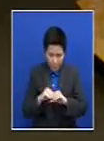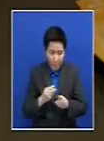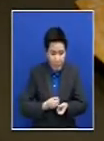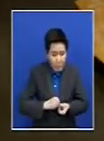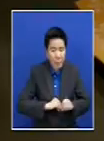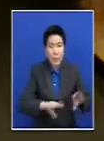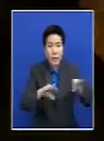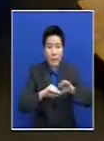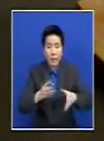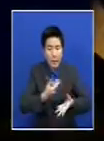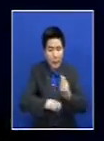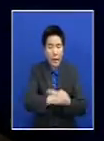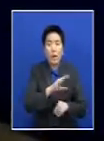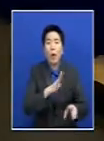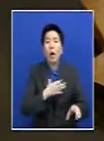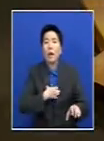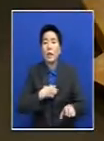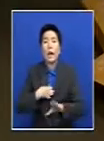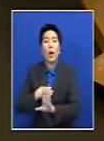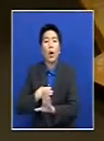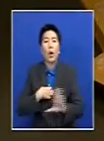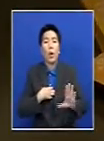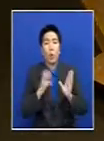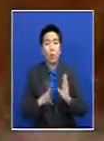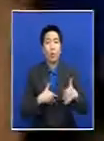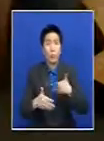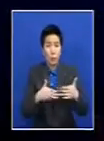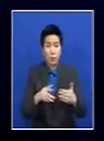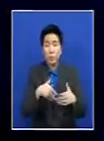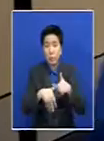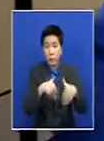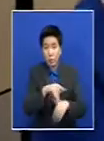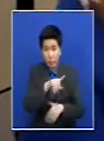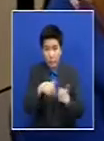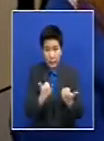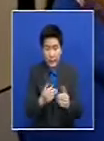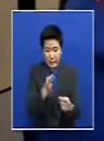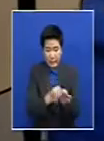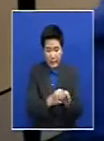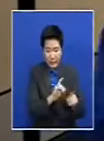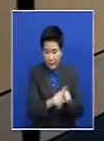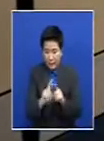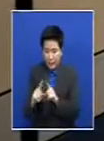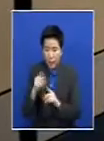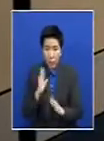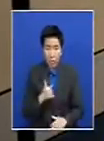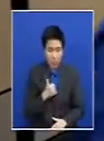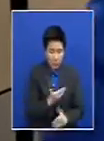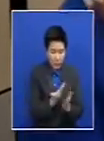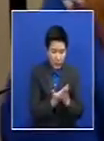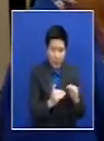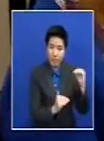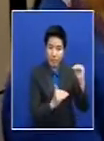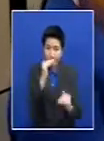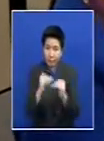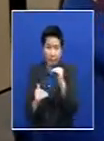เพื่อที่จะแลกให้ตรงกับความต้องการของประชาชนยอมรับว่าธนาคารพาณิชย์แต่ละแห่งก็จะมีจำนวนของธนบัตร